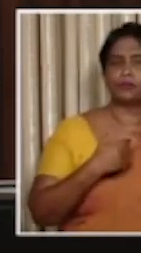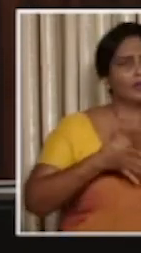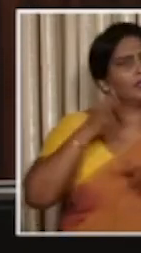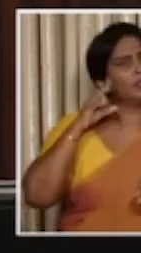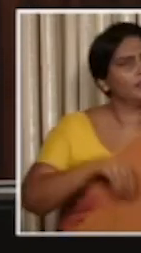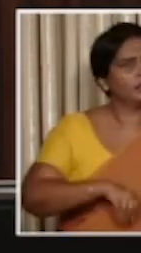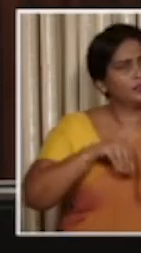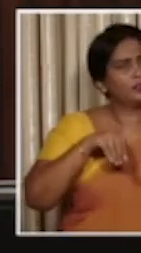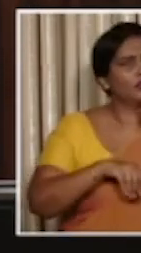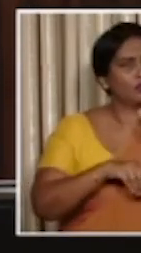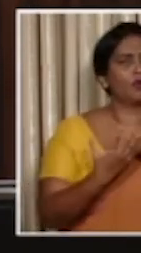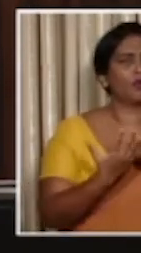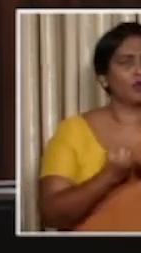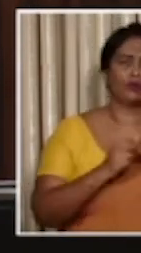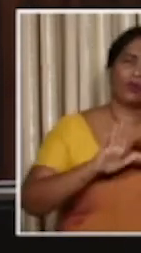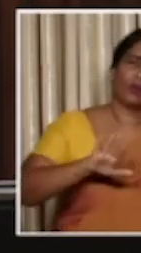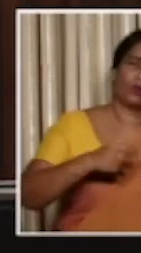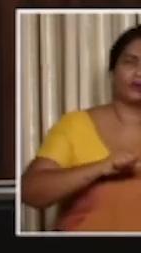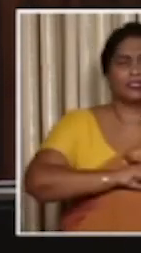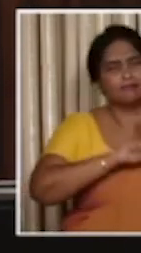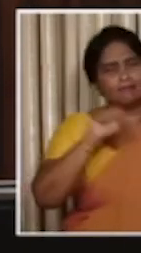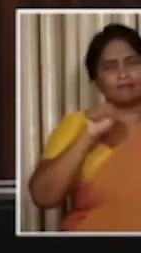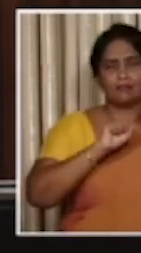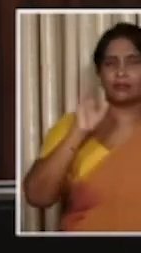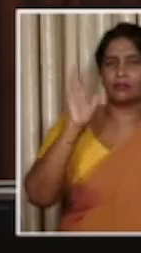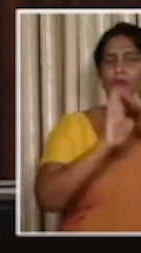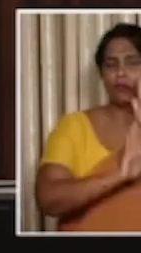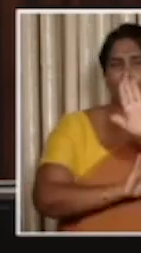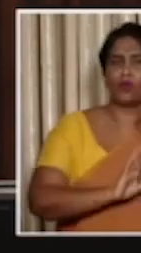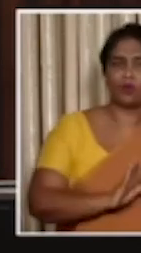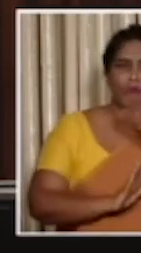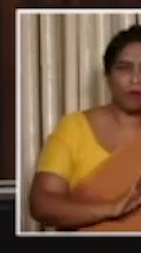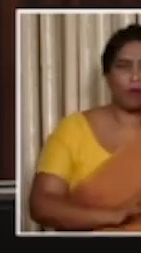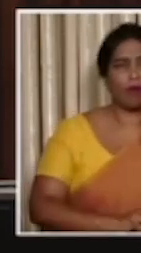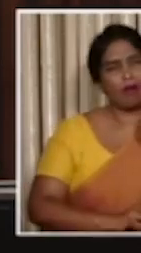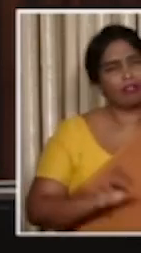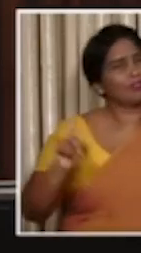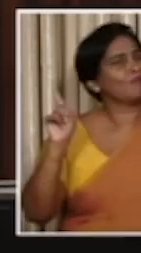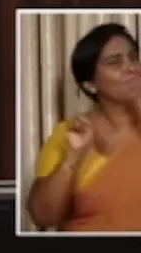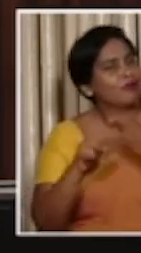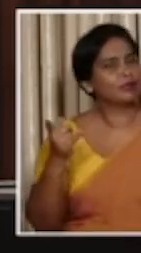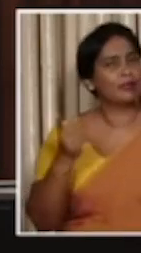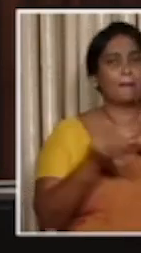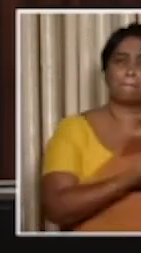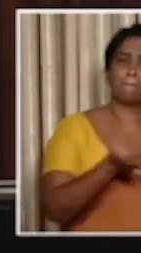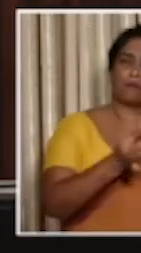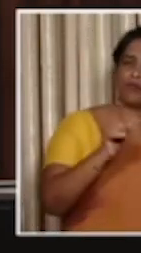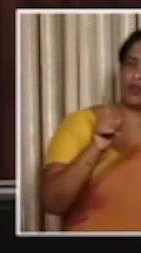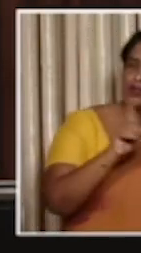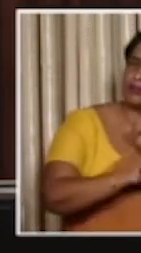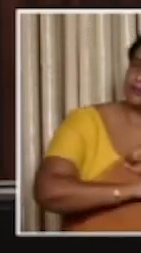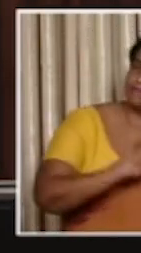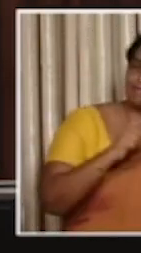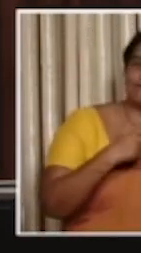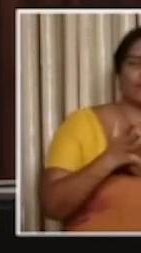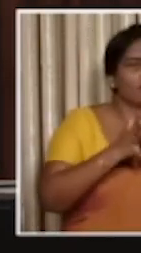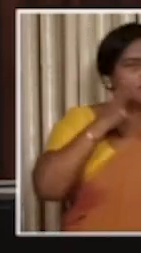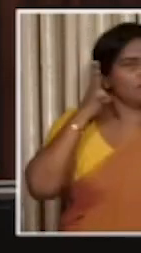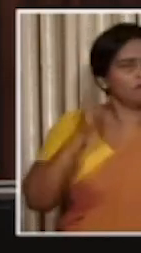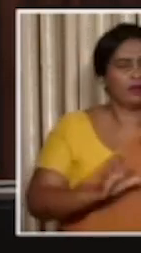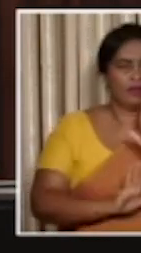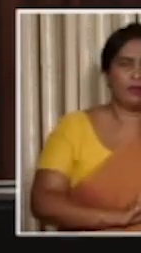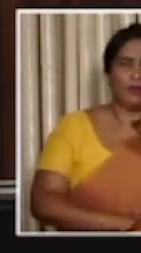දේශපාලන ක්‍රීම සඳහා අපිට අවශ්‍ය ඕනෑම සටන් පාඨ තියෙන්න පුළුවන්. ආර්ථිකමය සටන් පාඨ, ප්‍රජාතන්ත්‍රවාදීමේ සටන් පාඨ ඕනතරම් තියෙන්න